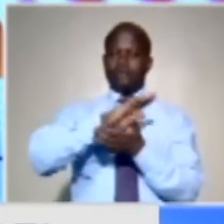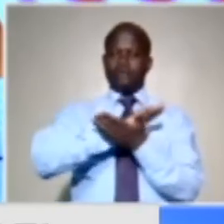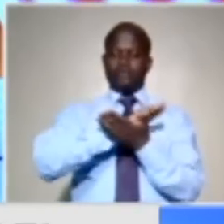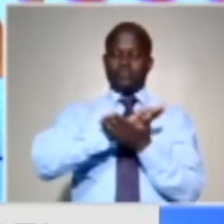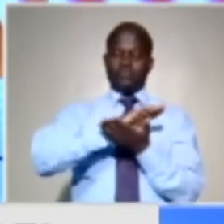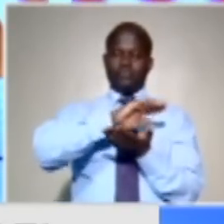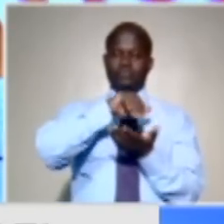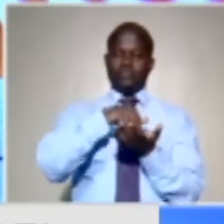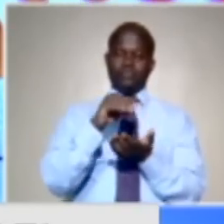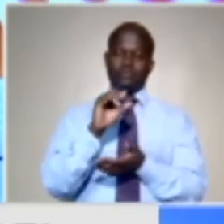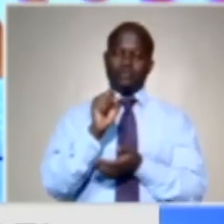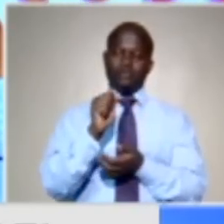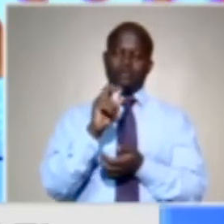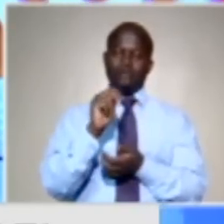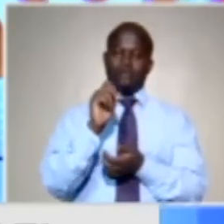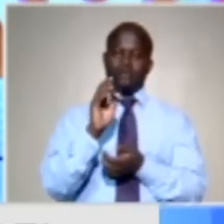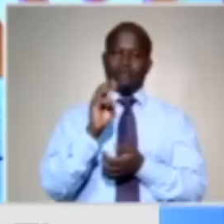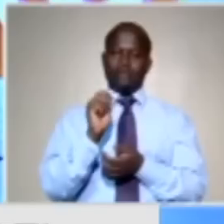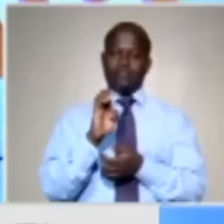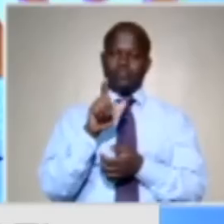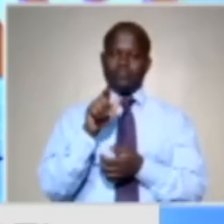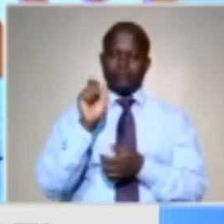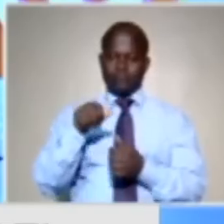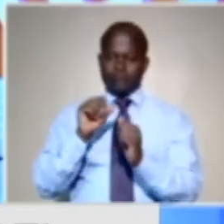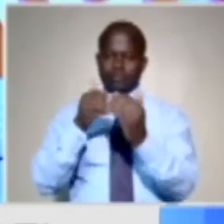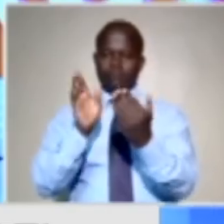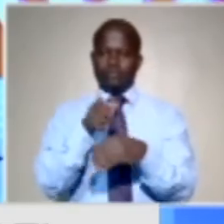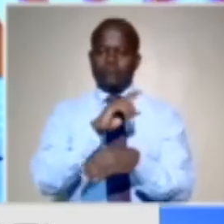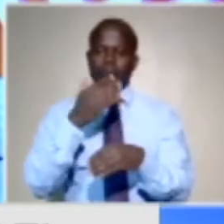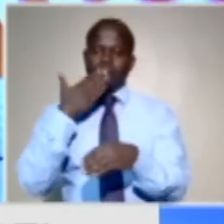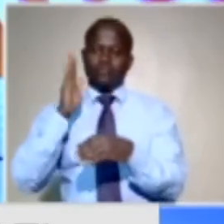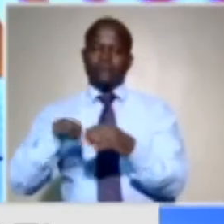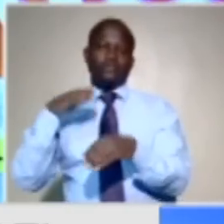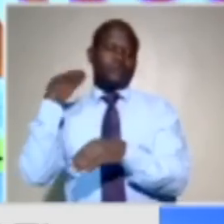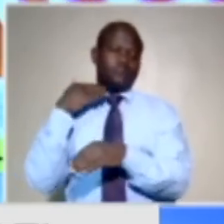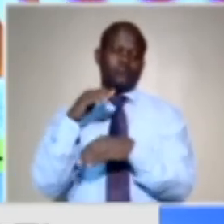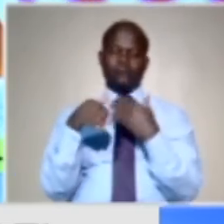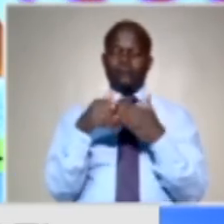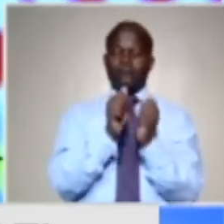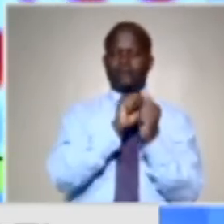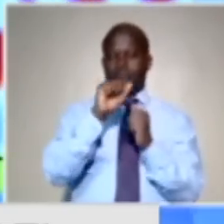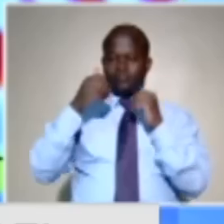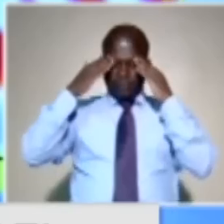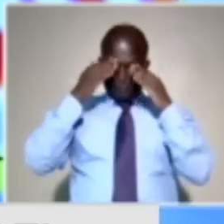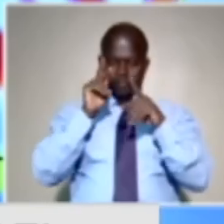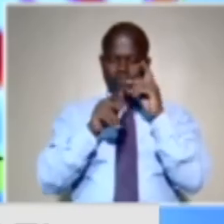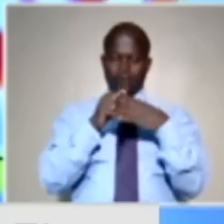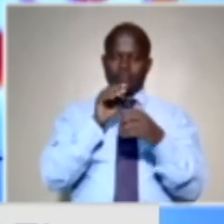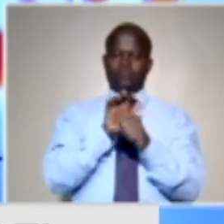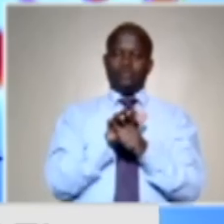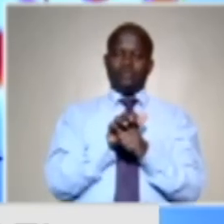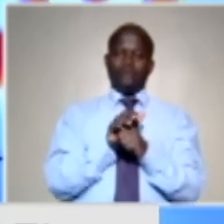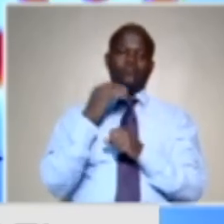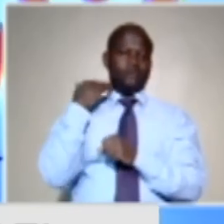Famille baravuga ko igihe kigeze ngo uyu mugabo akurikiranwe ku byaha ndengakamere bya Jenoside n'ibindi byibasiye inyokomuntu muri